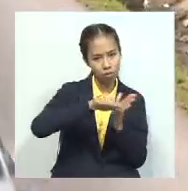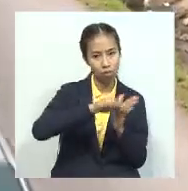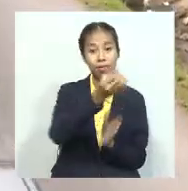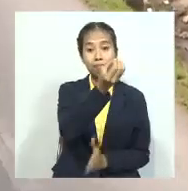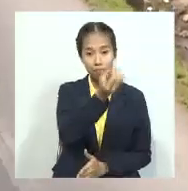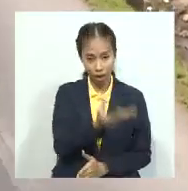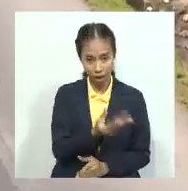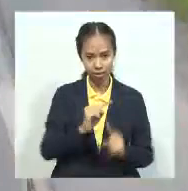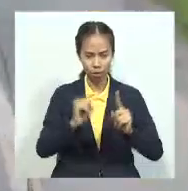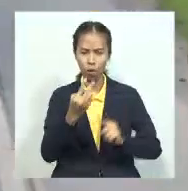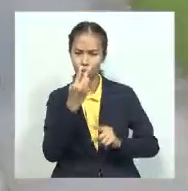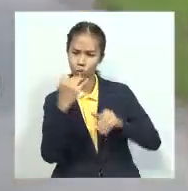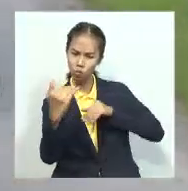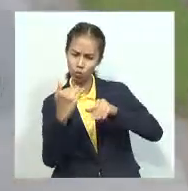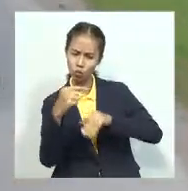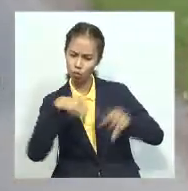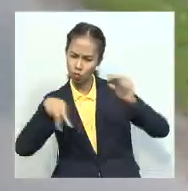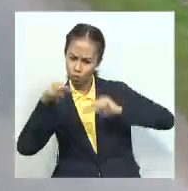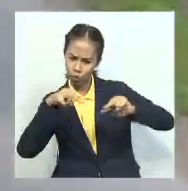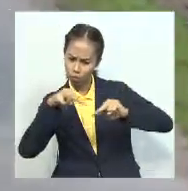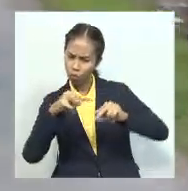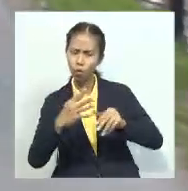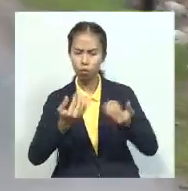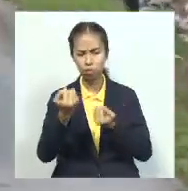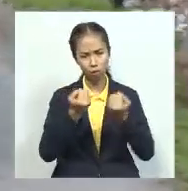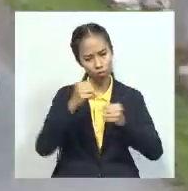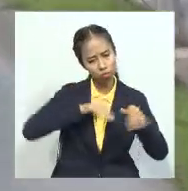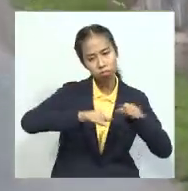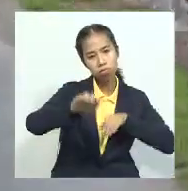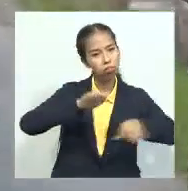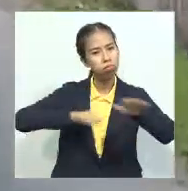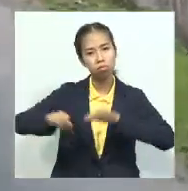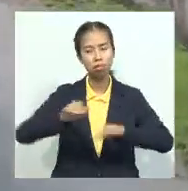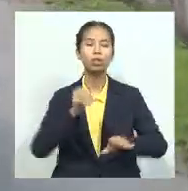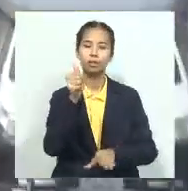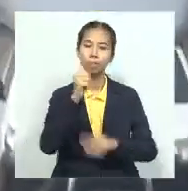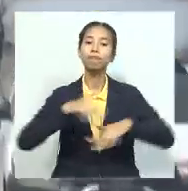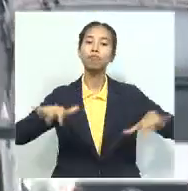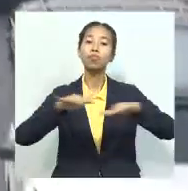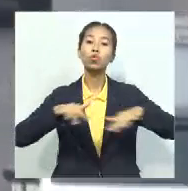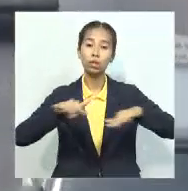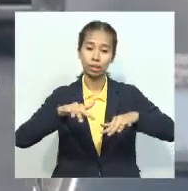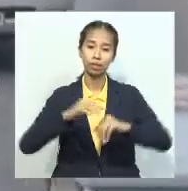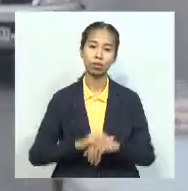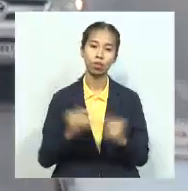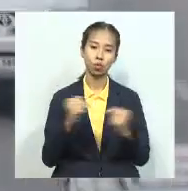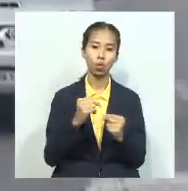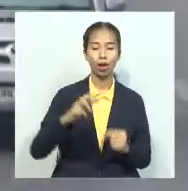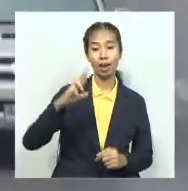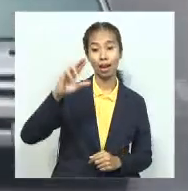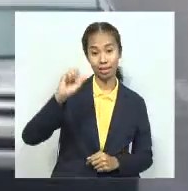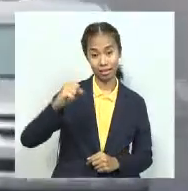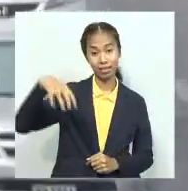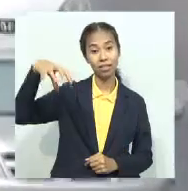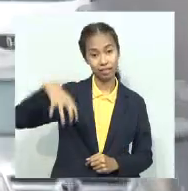ต่การจราจรโดยรวมยังคงคล่องตัวรถทุกชนิดยังสามารถใช้ความเร็วได้ตามปกติตั้งแต่ช่วงรังสิตอำเภอคล